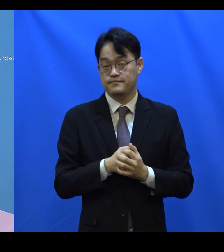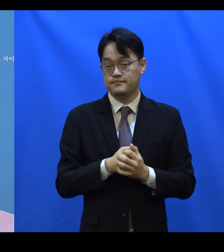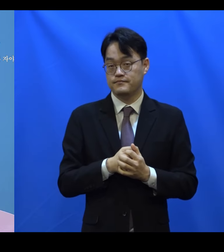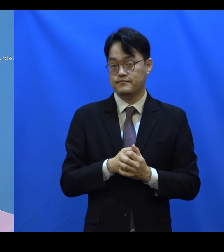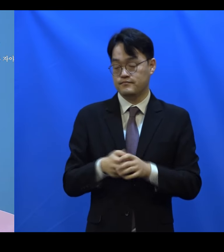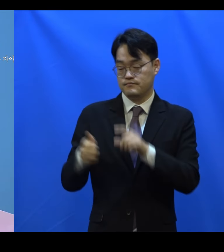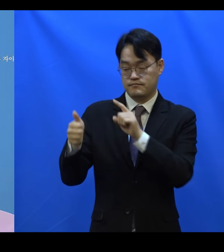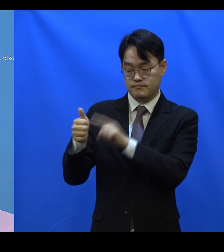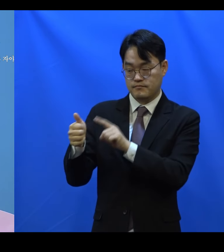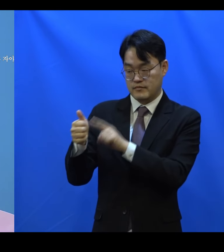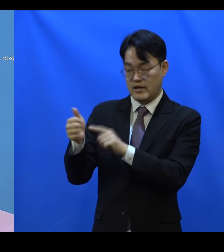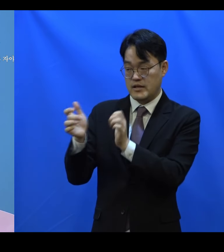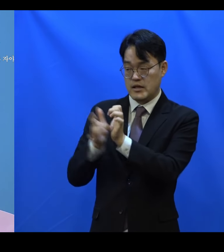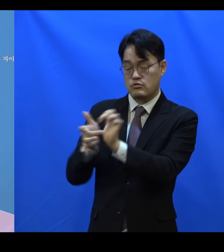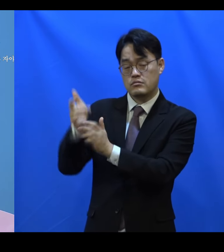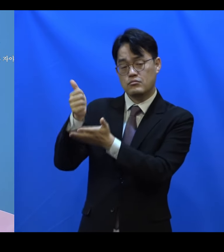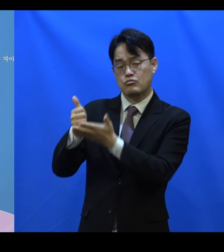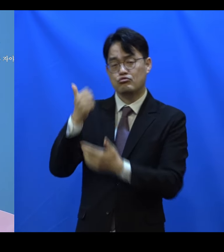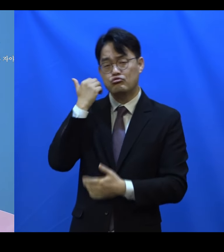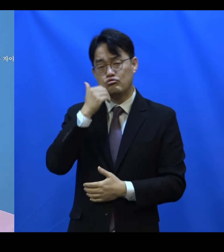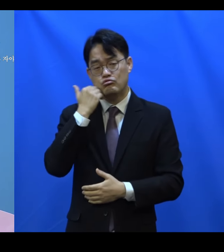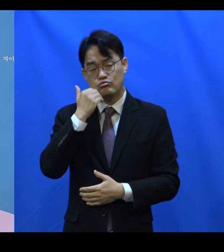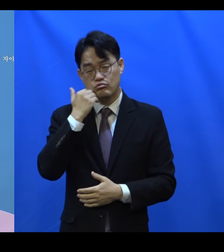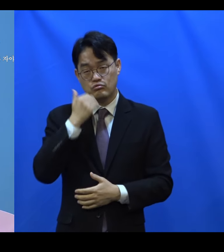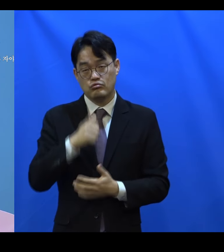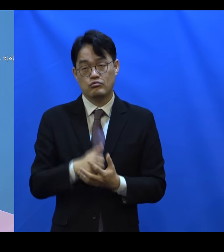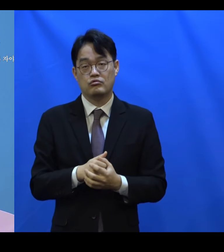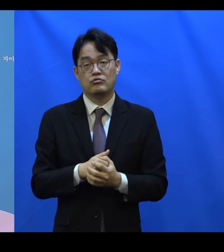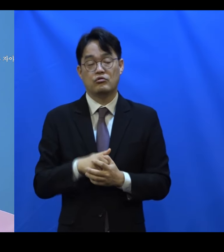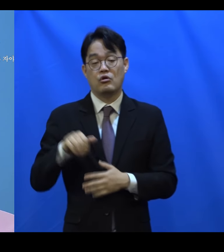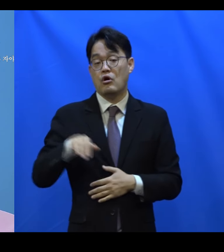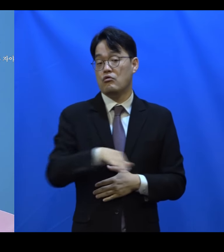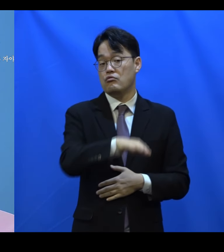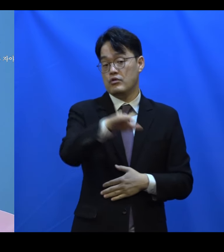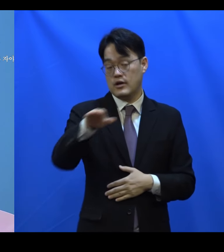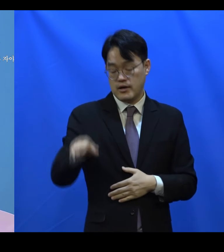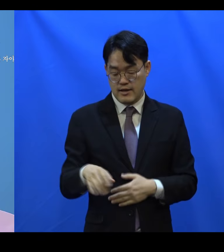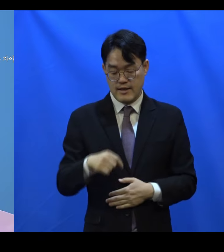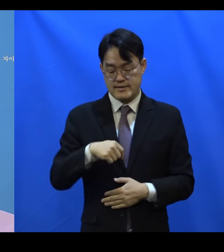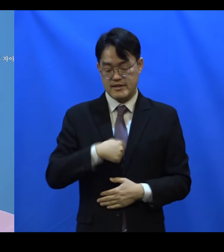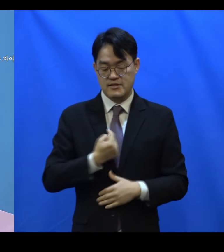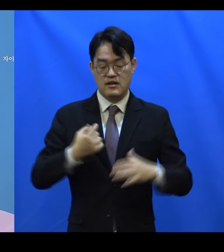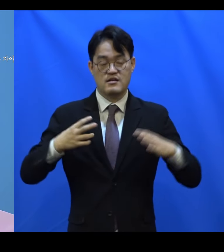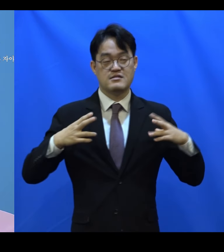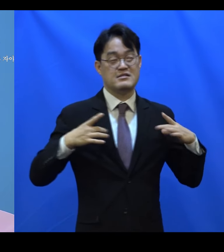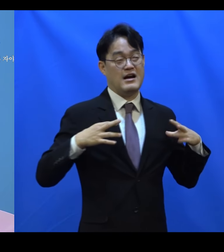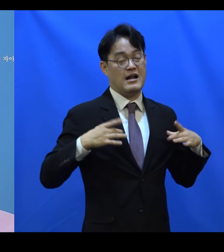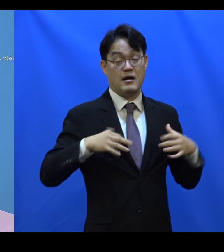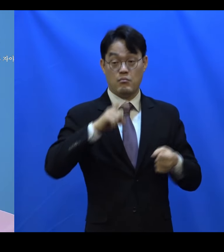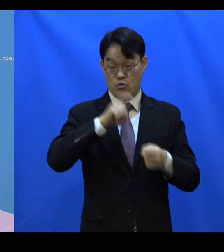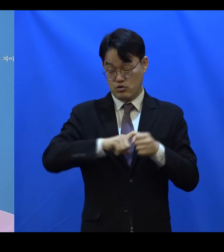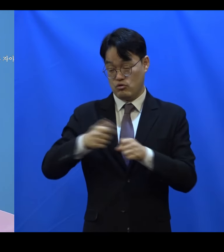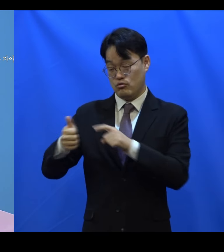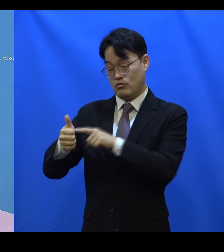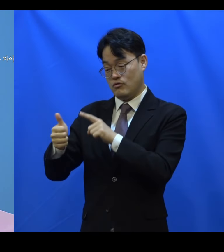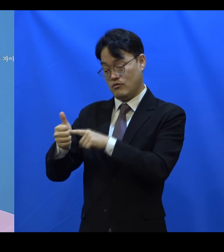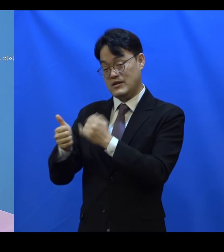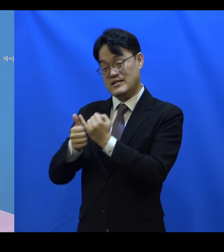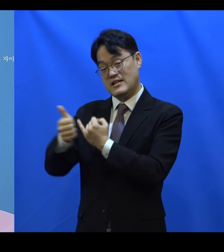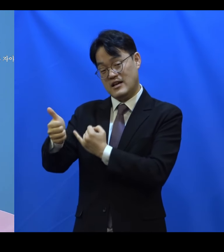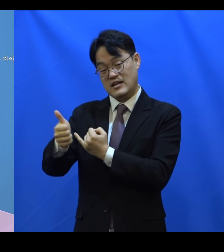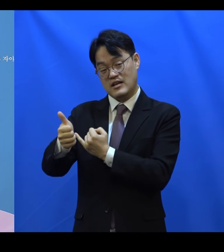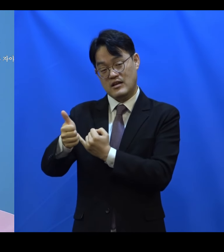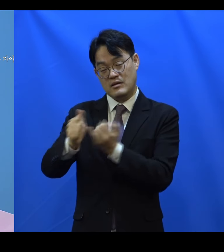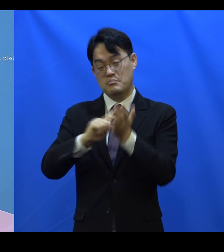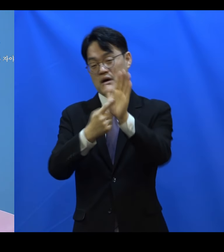그죠? 그리스도가 우리가 우리 자신을 좀 주목을 끌려고 이렇게 뭔가 수식어를